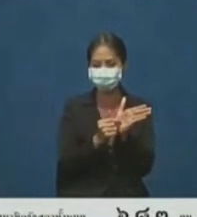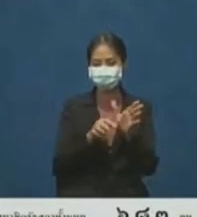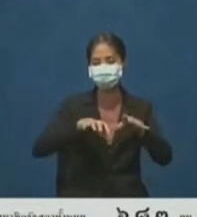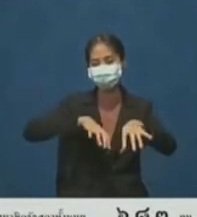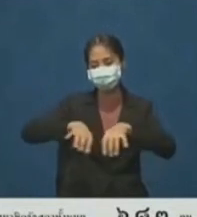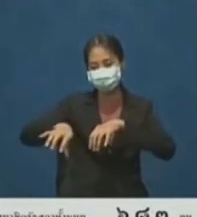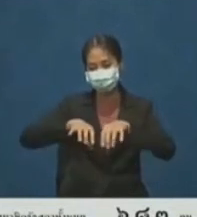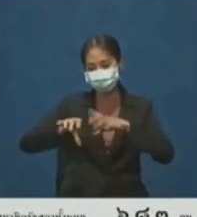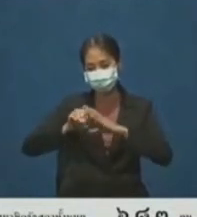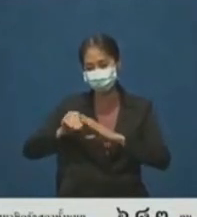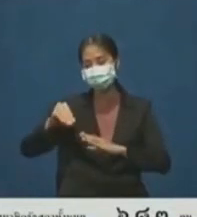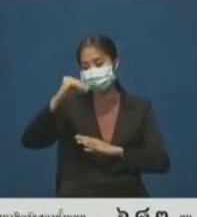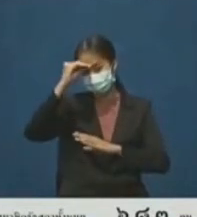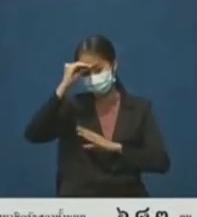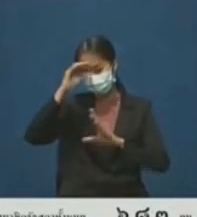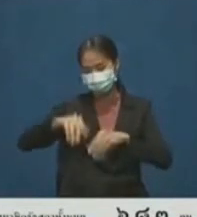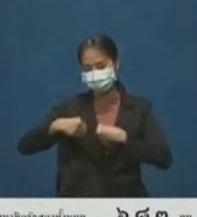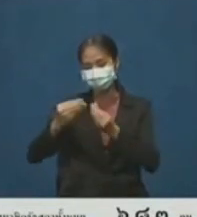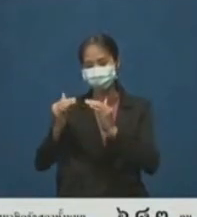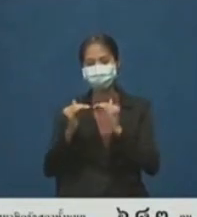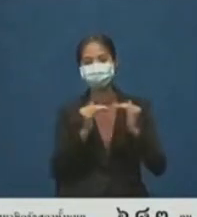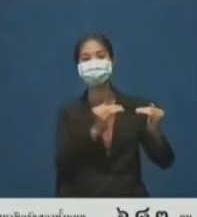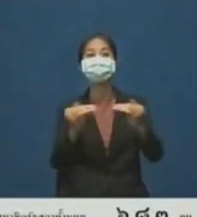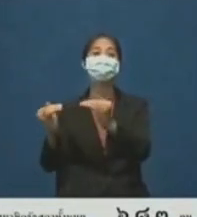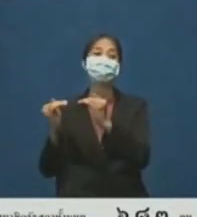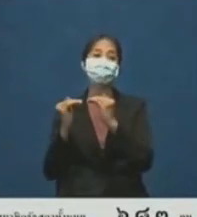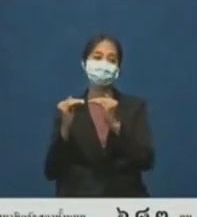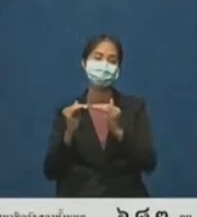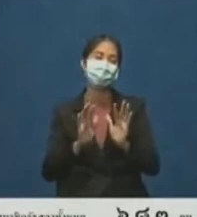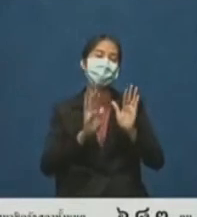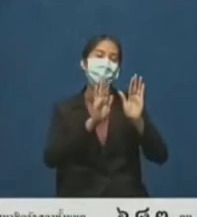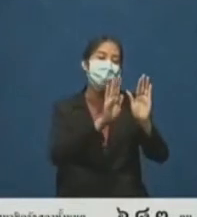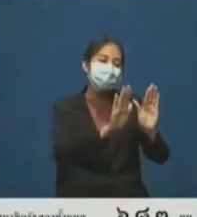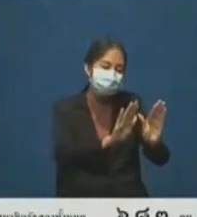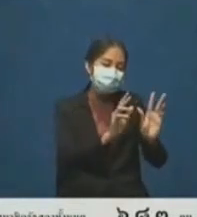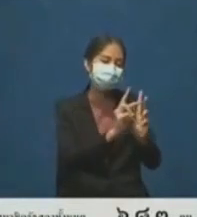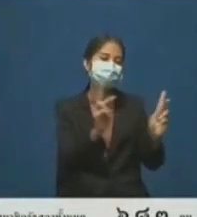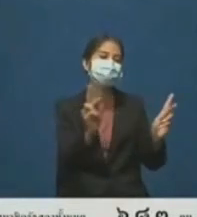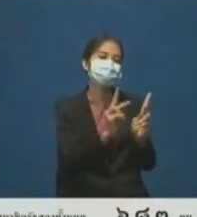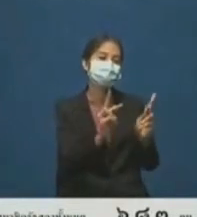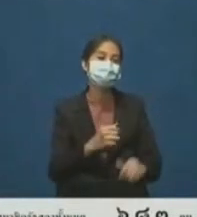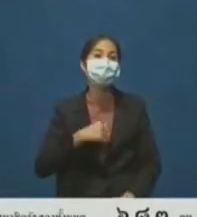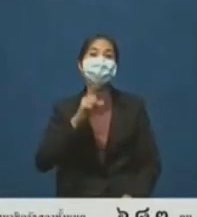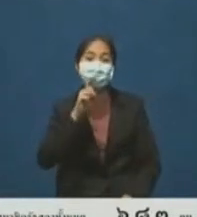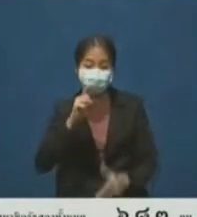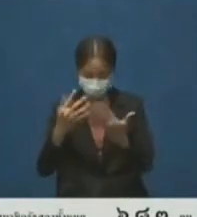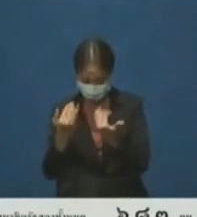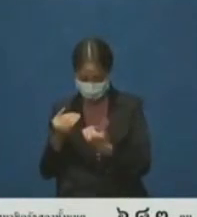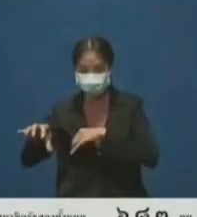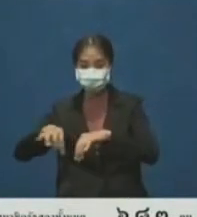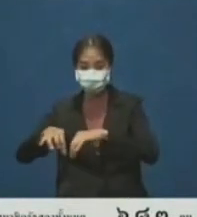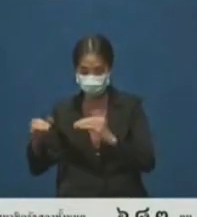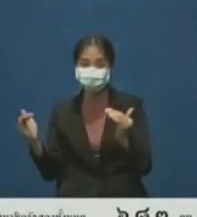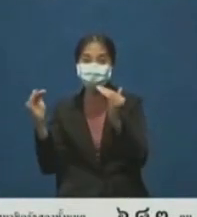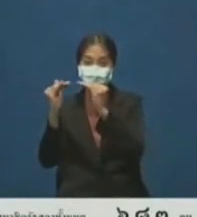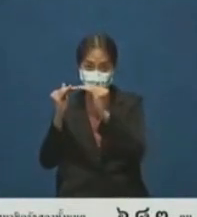ยว่าการจัดการศึกษาต้องเท่าเทียมกันฝากไปถึงท่านคณะกรรมการด้วยนะครับมันเท่